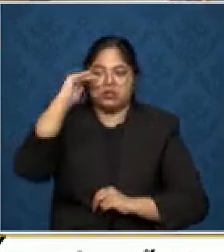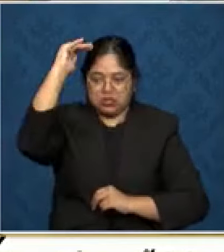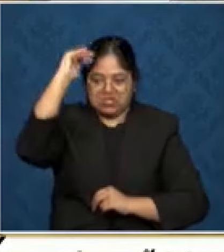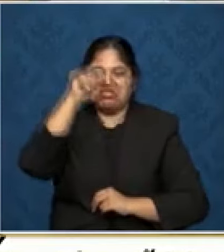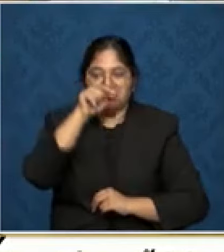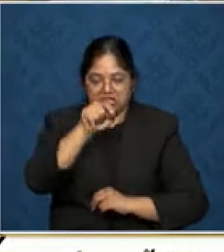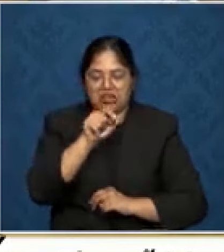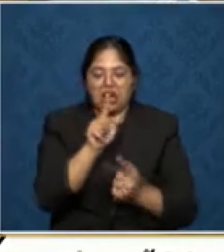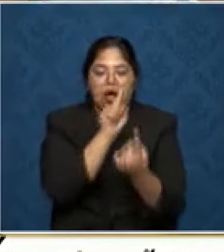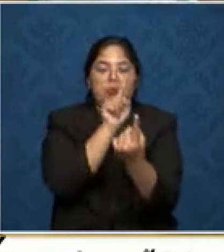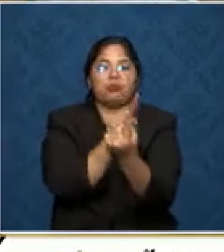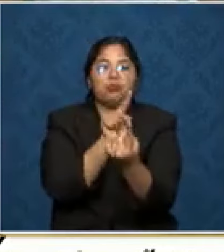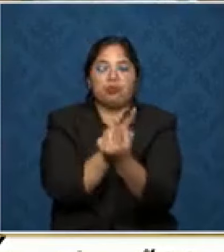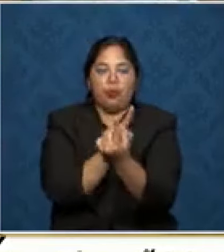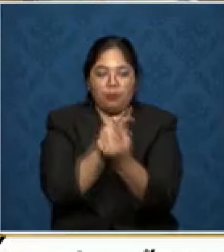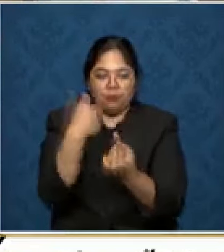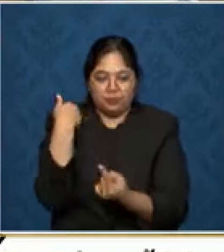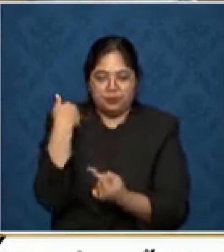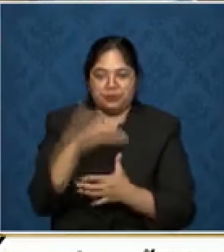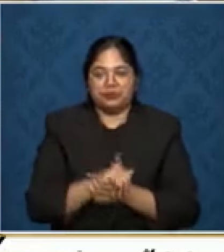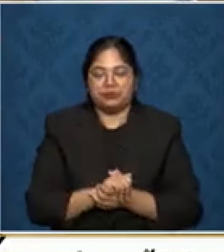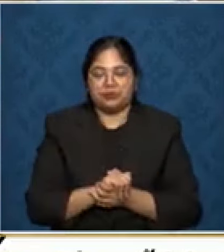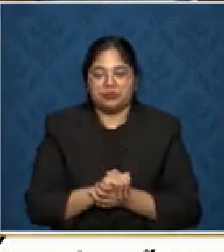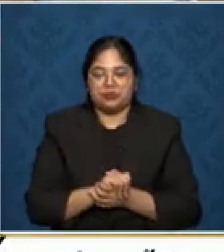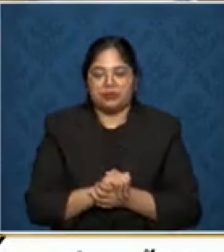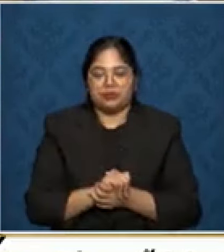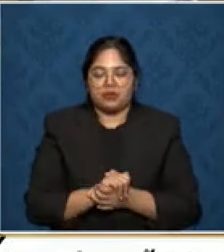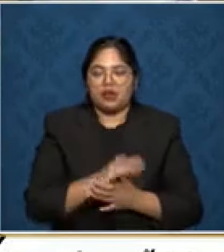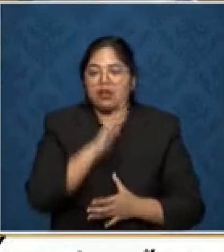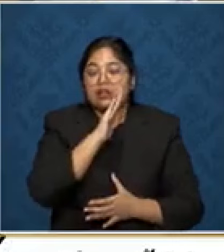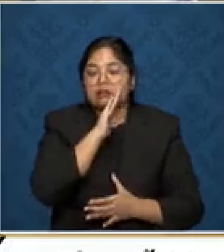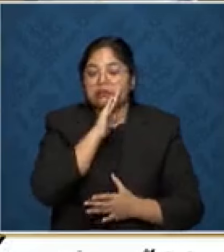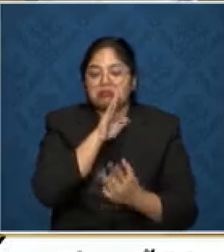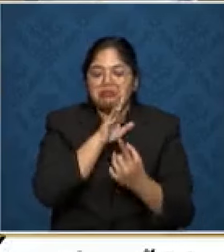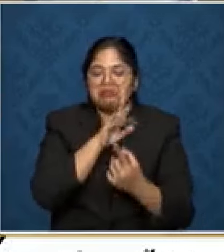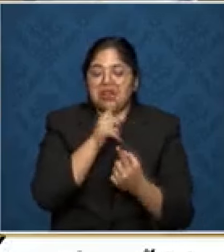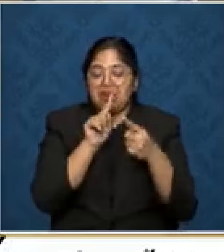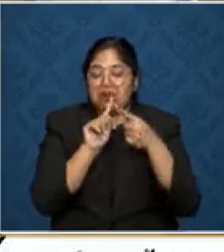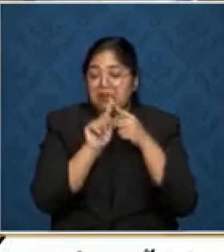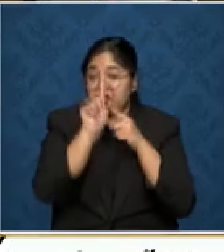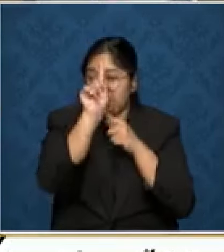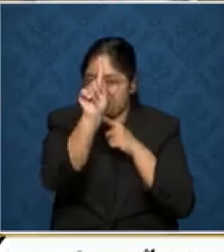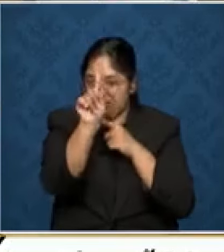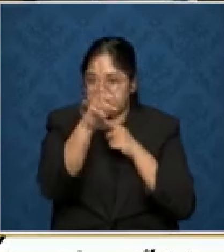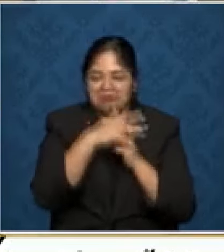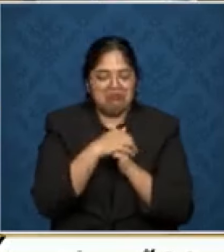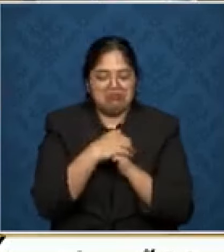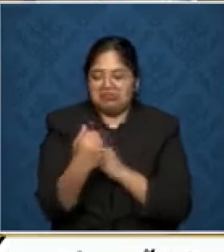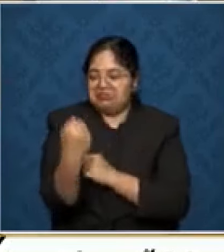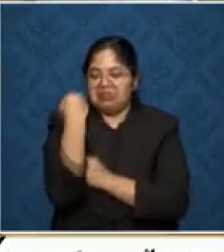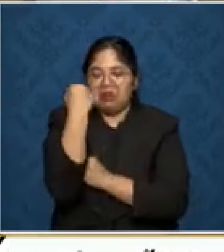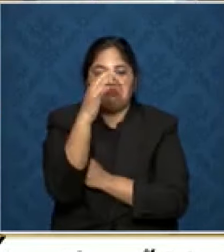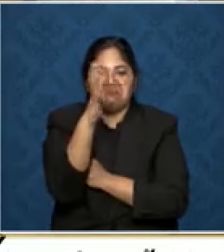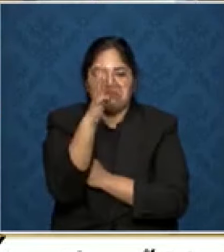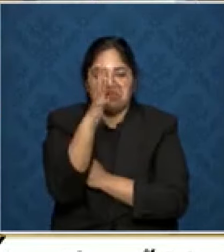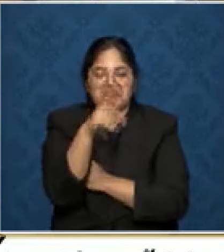กราบเรียนอย่างนี้ก็เพราะว่า 1มันสะท้อนความไม่เชื่อมั่นและสะท้อนการด้อย